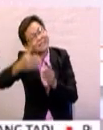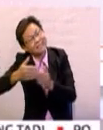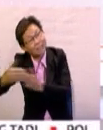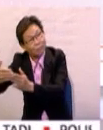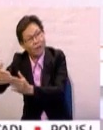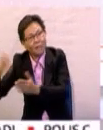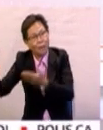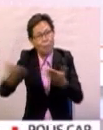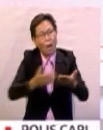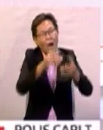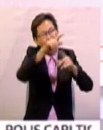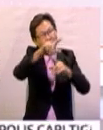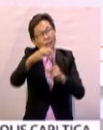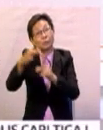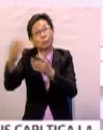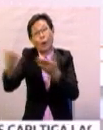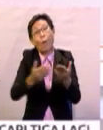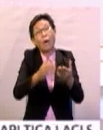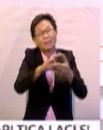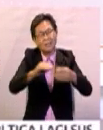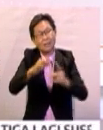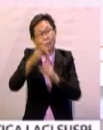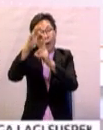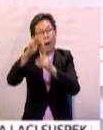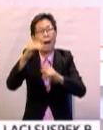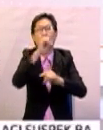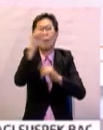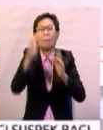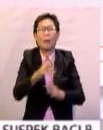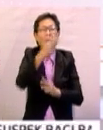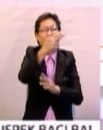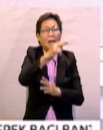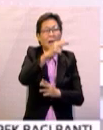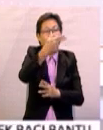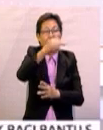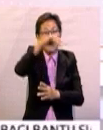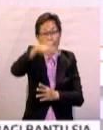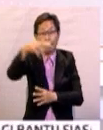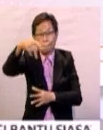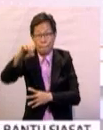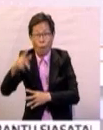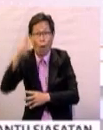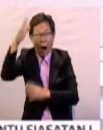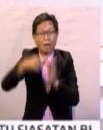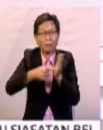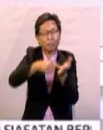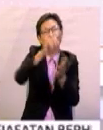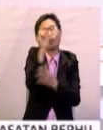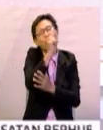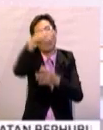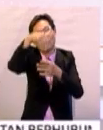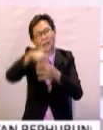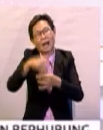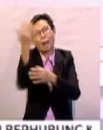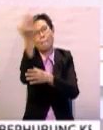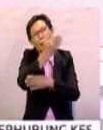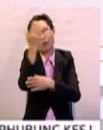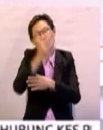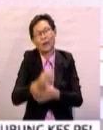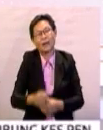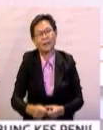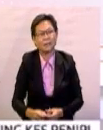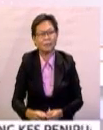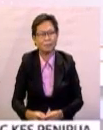kami bawakan kisah kelainan yang dibawa penyanyi hip-hop Zamaira yang kabarnya bakal mengadakan persembahan di dalam panggung